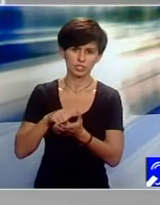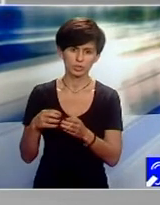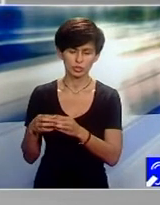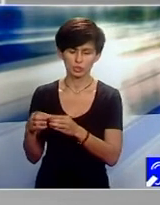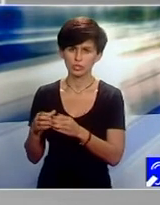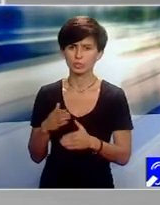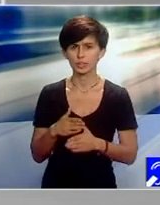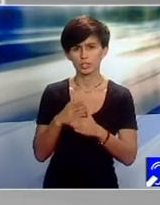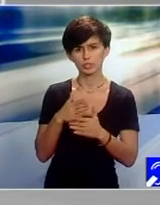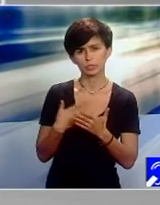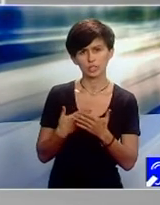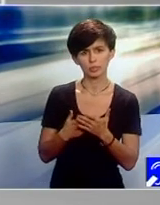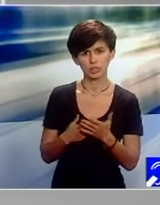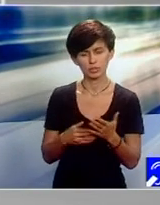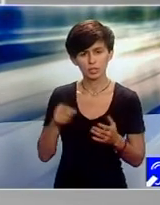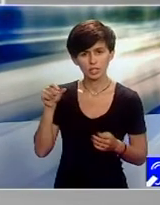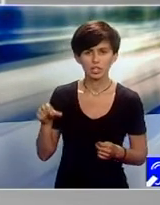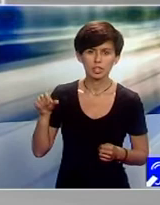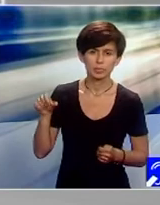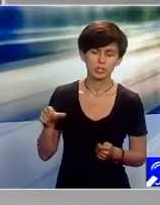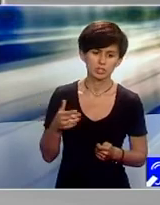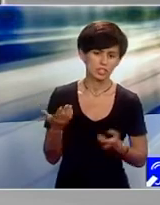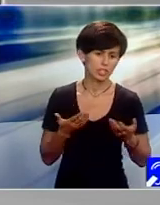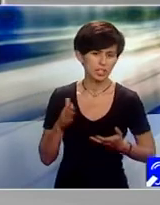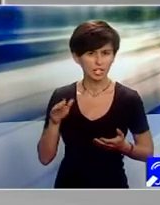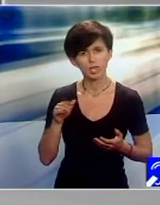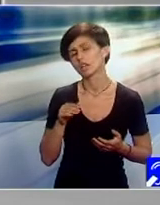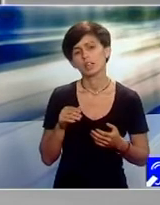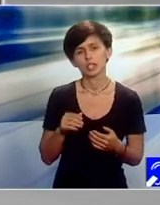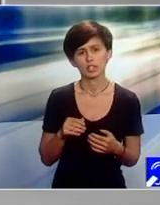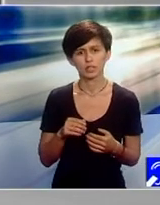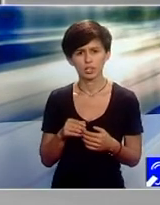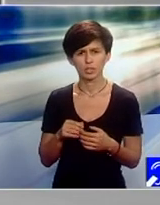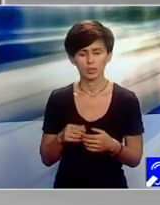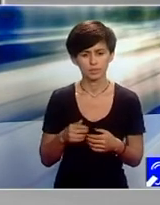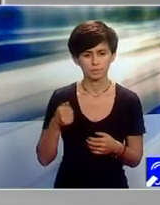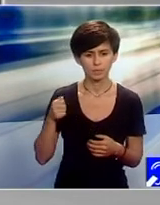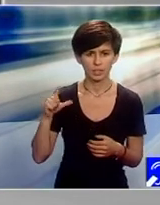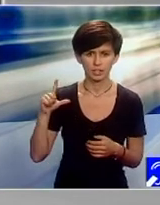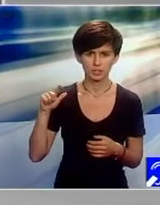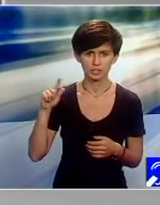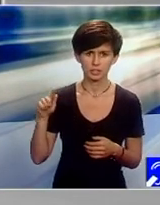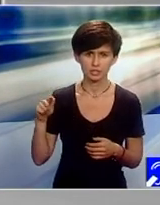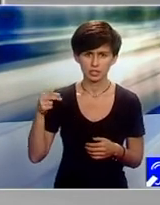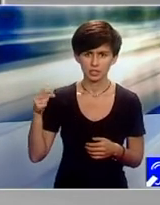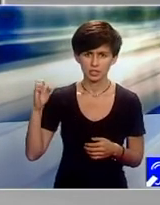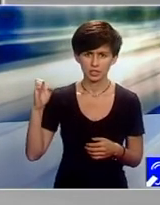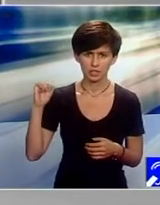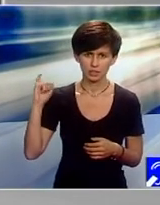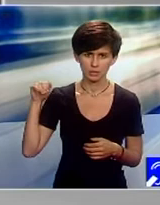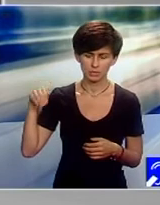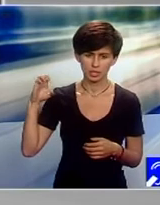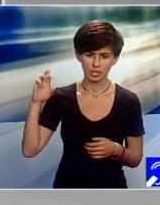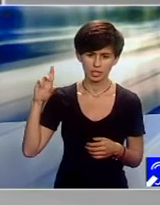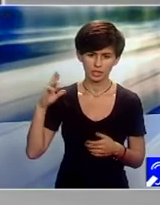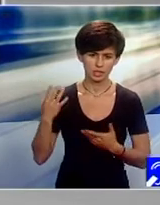aparținători ai bolnavilor cu Alzheimer, care funcționează de aproape 9 ani și